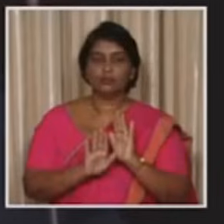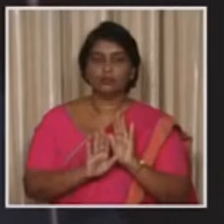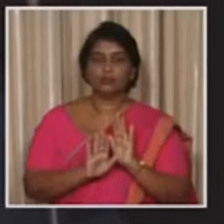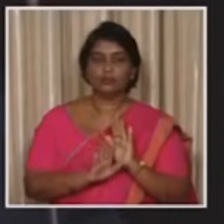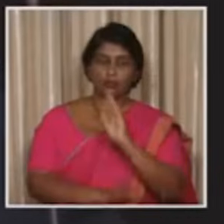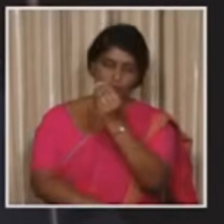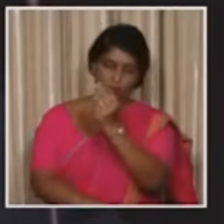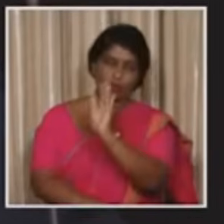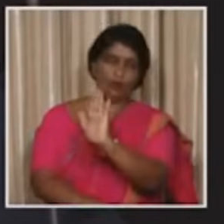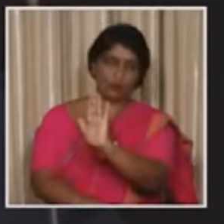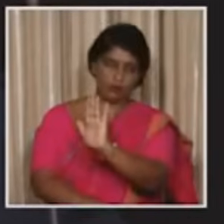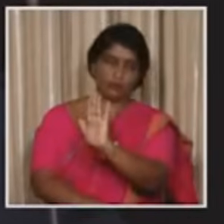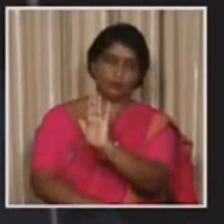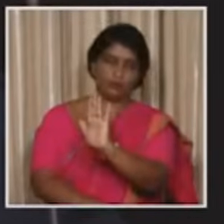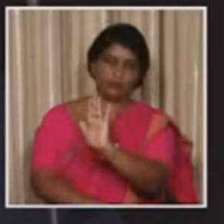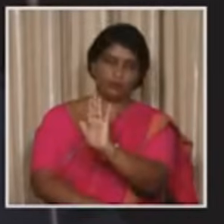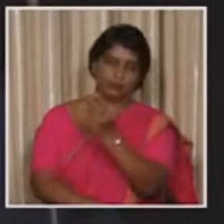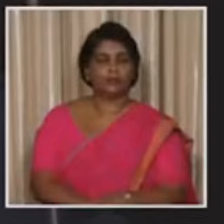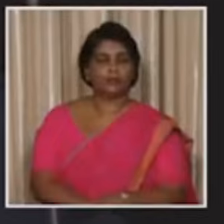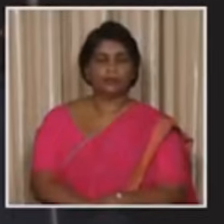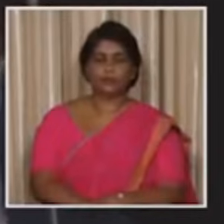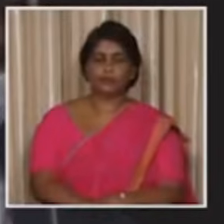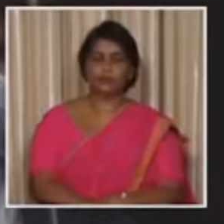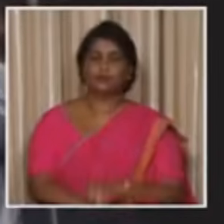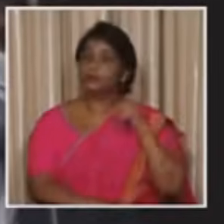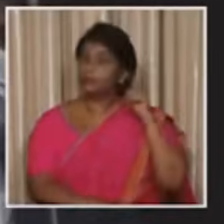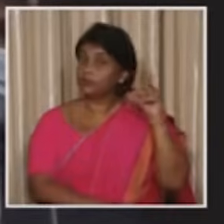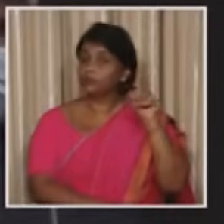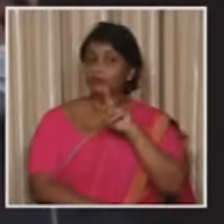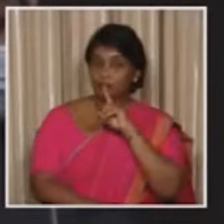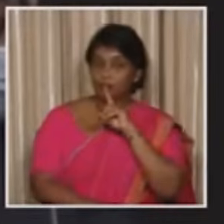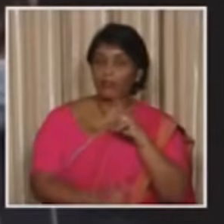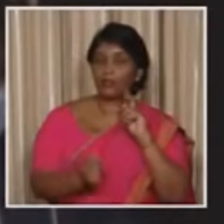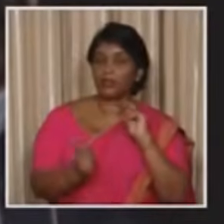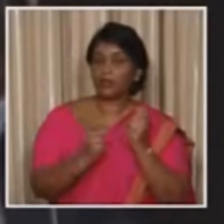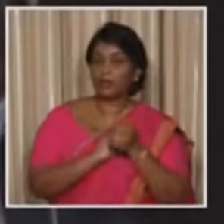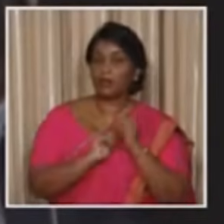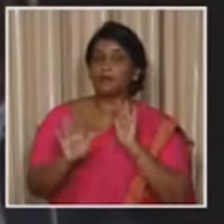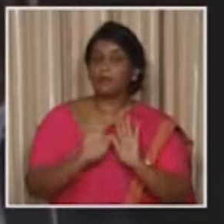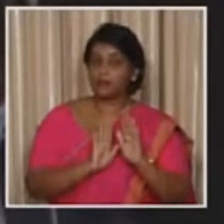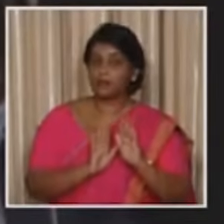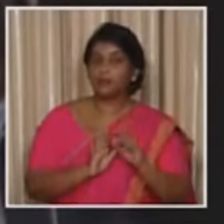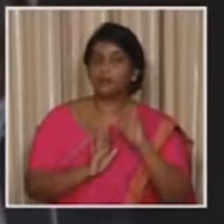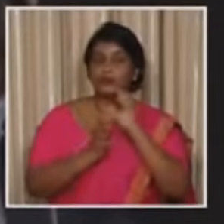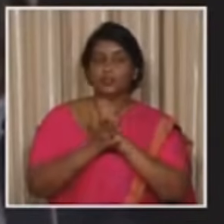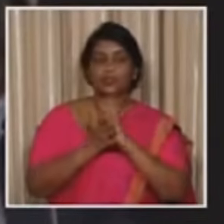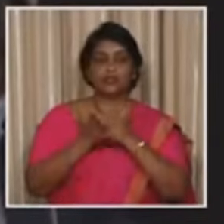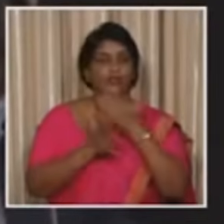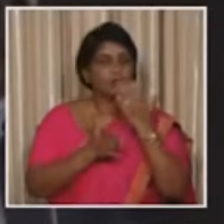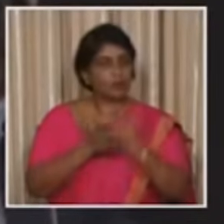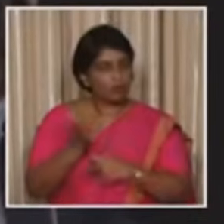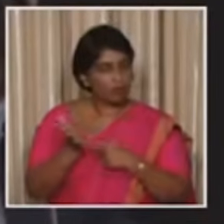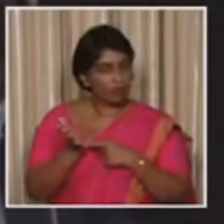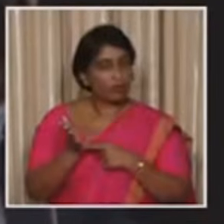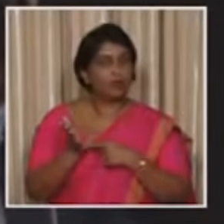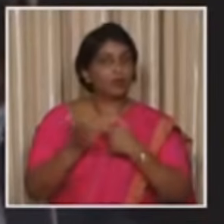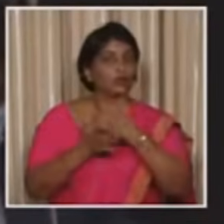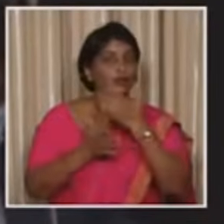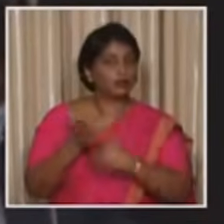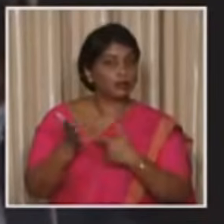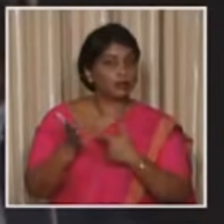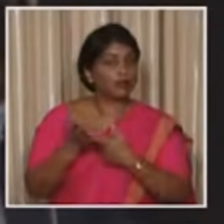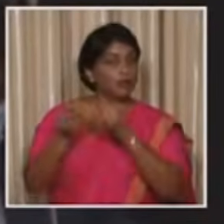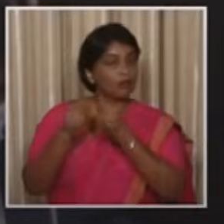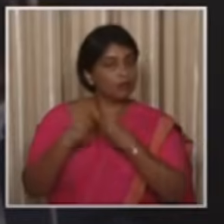කතා කරන්න පොඩක් දෙන්න කියන්නේ පොඩ පොඩ හැදෙන්න ඒගොල්ලන් කිව්වේ ක්‍රිකට් පරිපාලනේ චිත්‍රසිරි වාර්තා වෙනවා ඒ වාර්තාවට